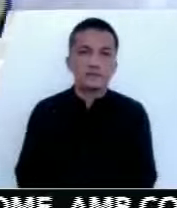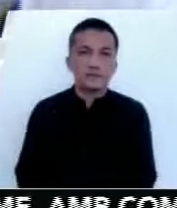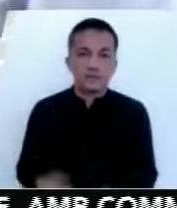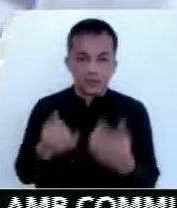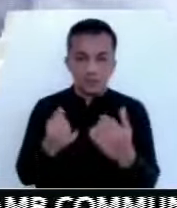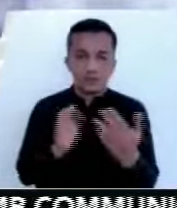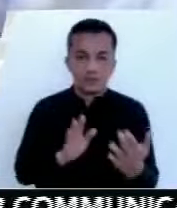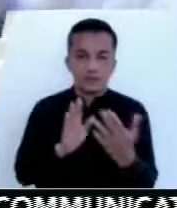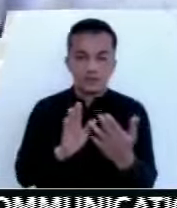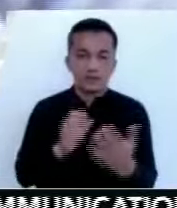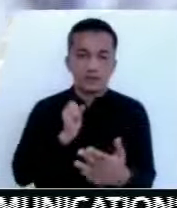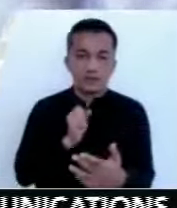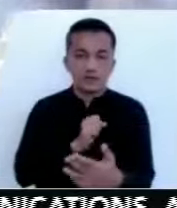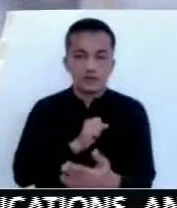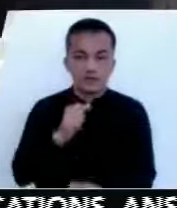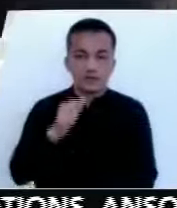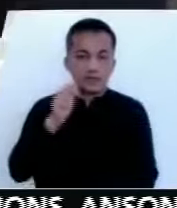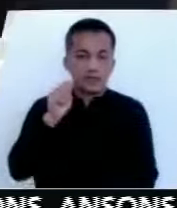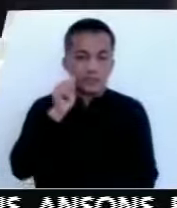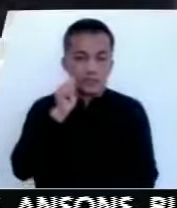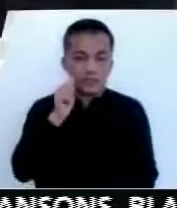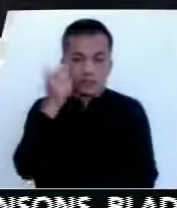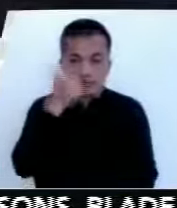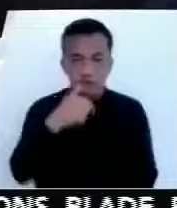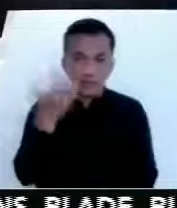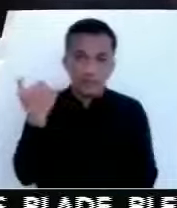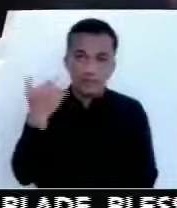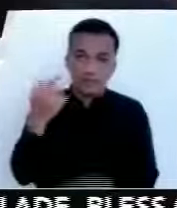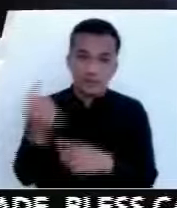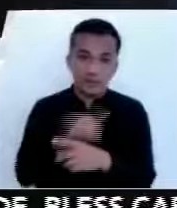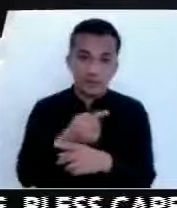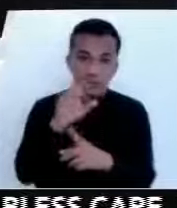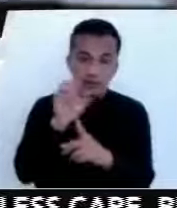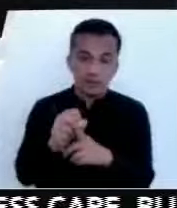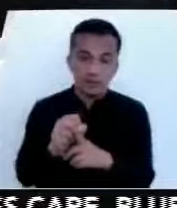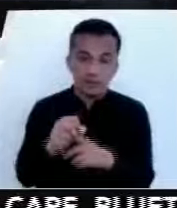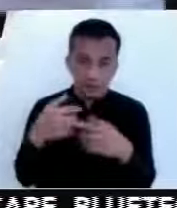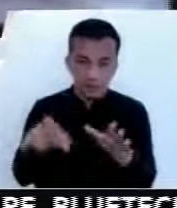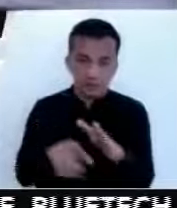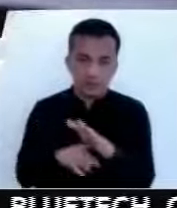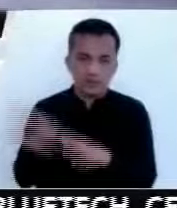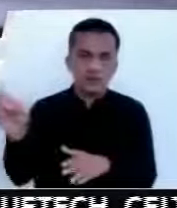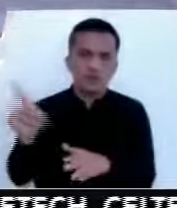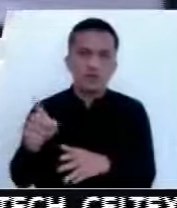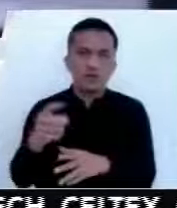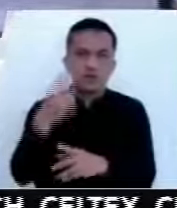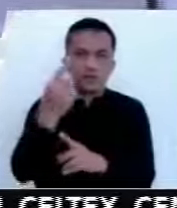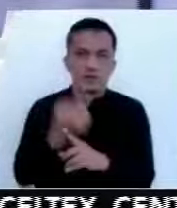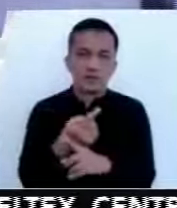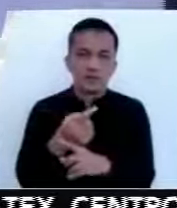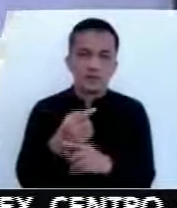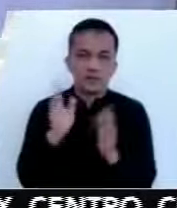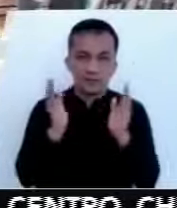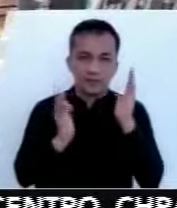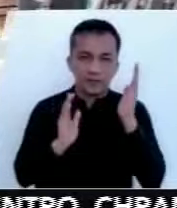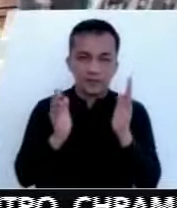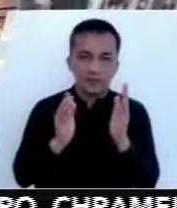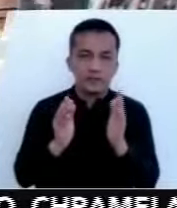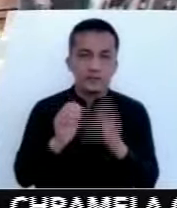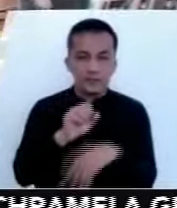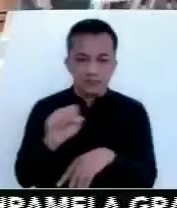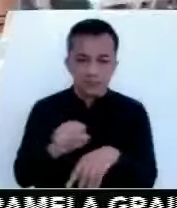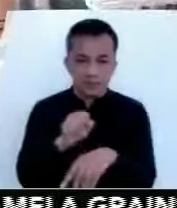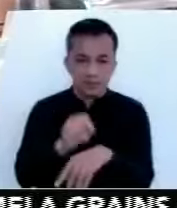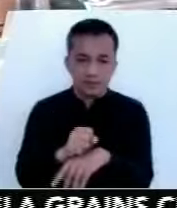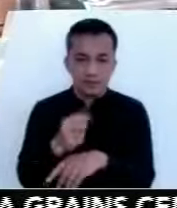guo na naaresto nng nakaraang linggo matapos magtago ng mahigit is buwan sa Malaysia Singapore at Indonesia ang